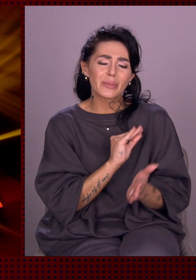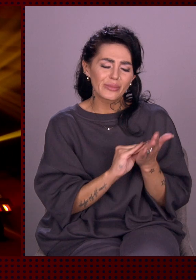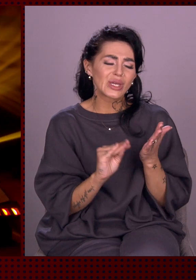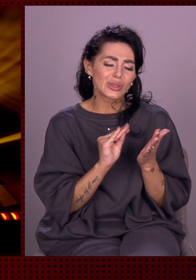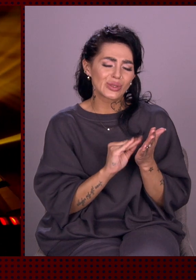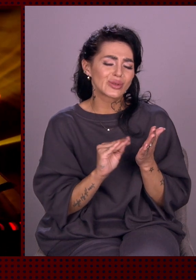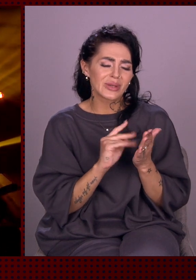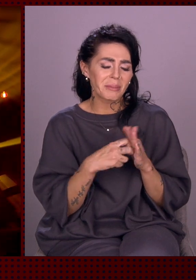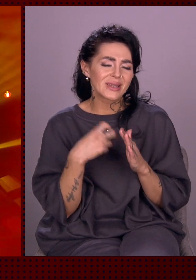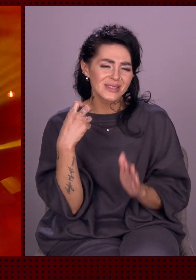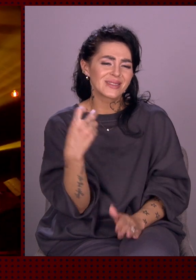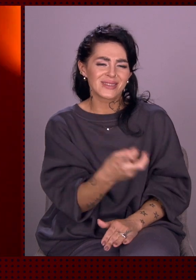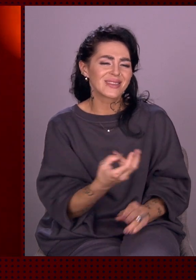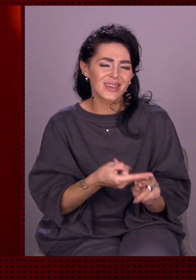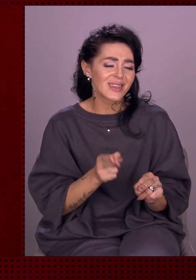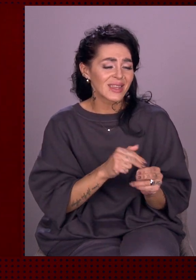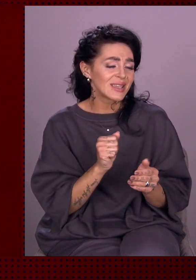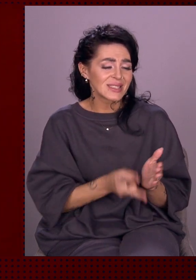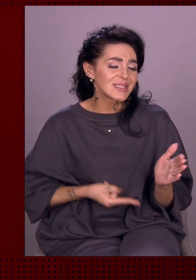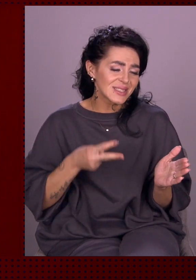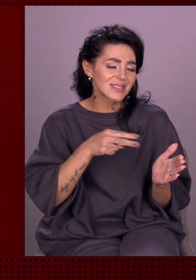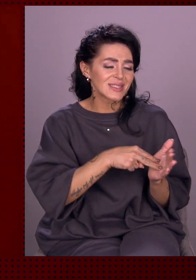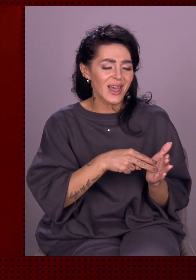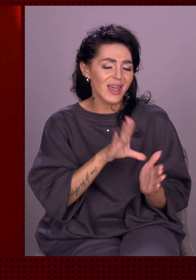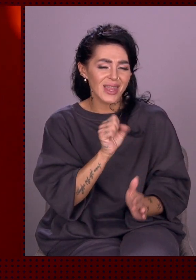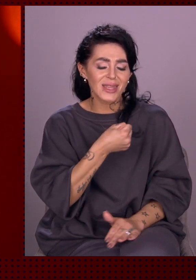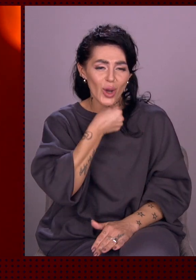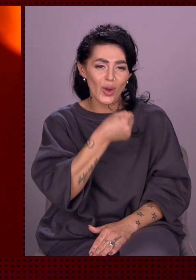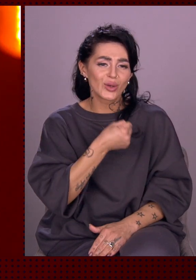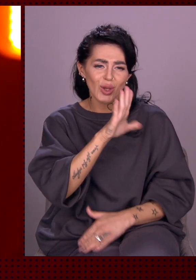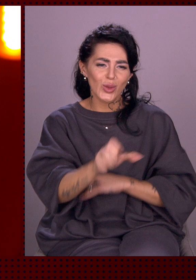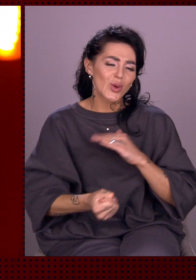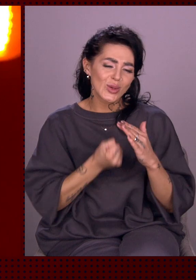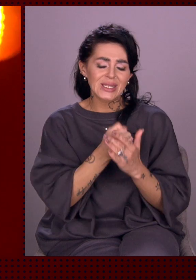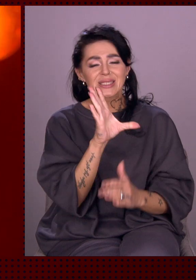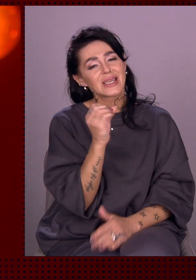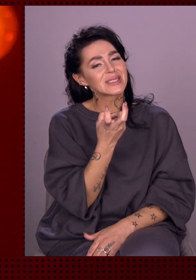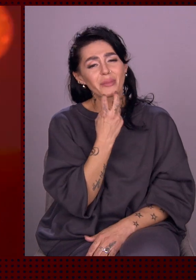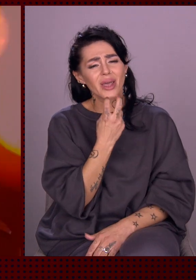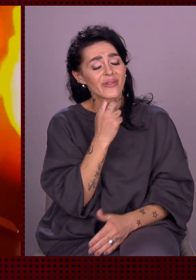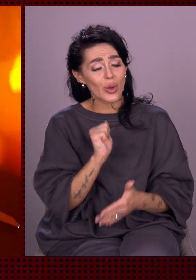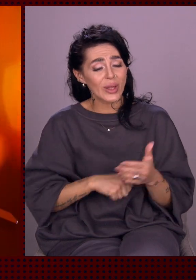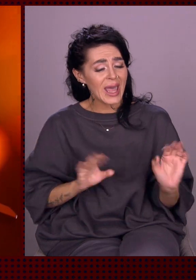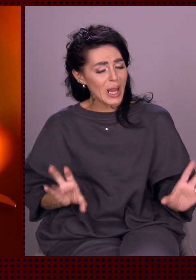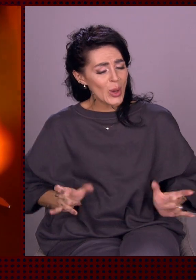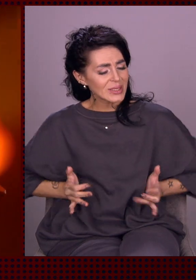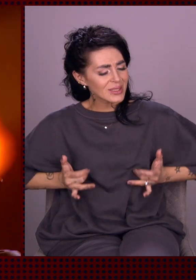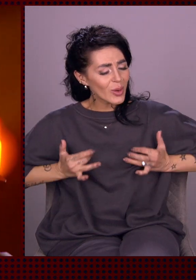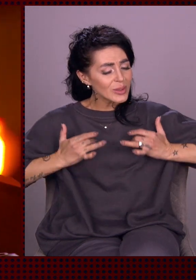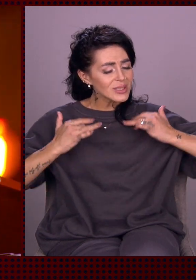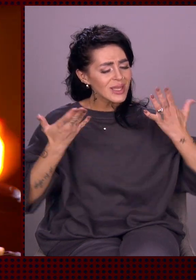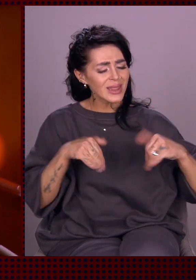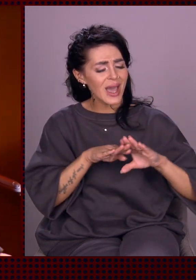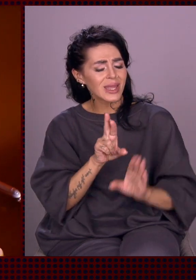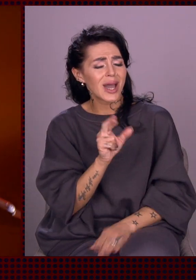Від тієї, що стала дорослою, але й досі сміється від лоскоту, і так